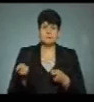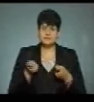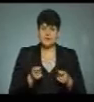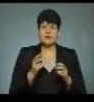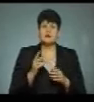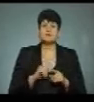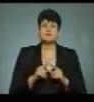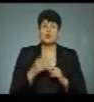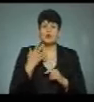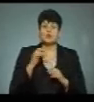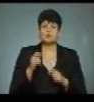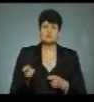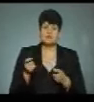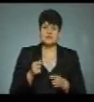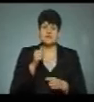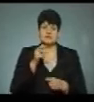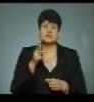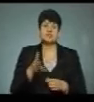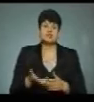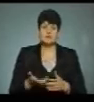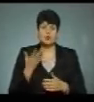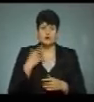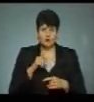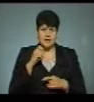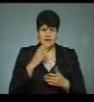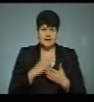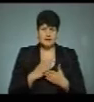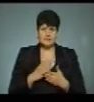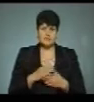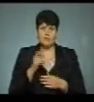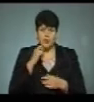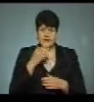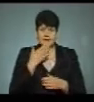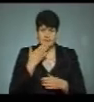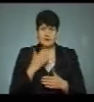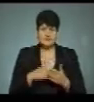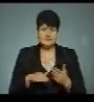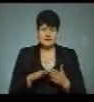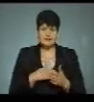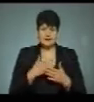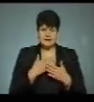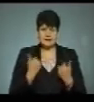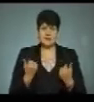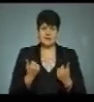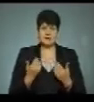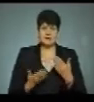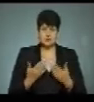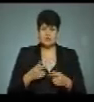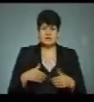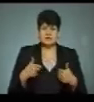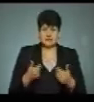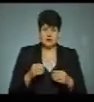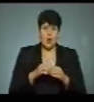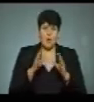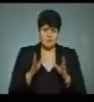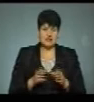можуть їх поставити? Можемо чекати їх завтра, через тиждень? Вони взагалі в Україні є? І хто займається? Немає. Абсолютно. Якщо звертаєшся до